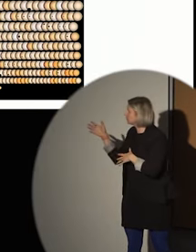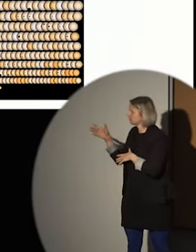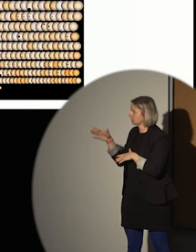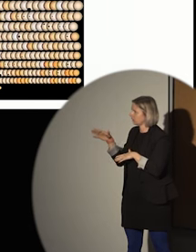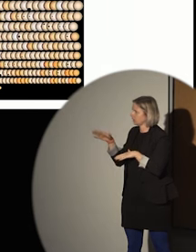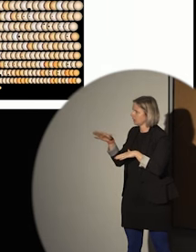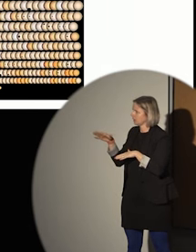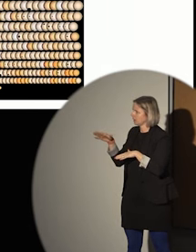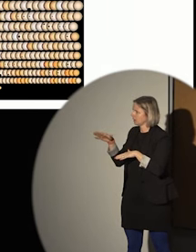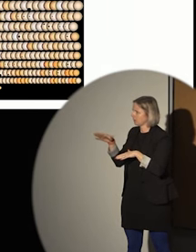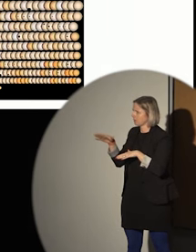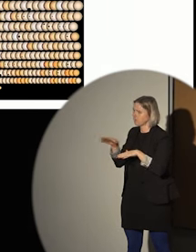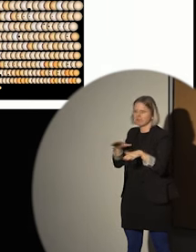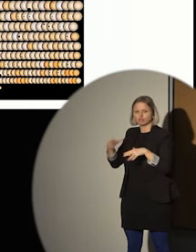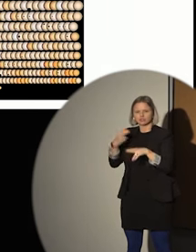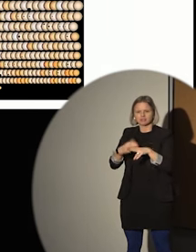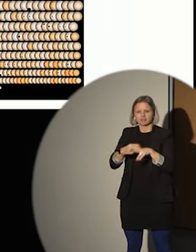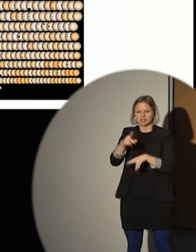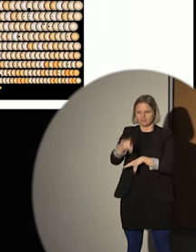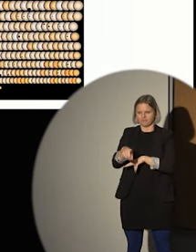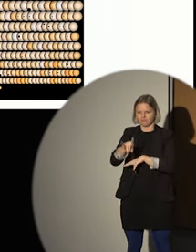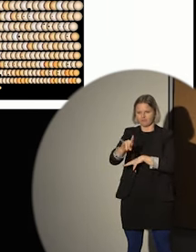de la photométrie. Tiens, c'est intéressant ça.